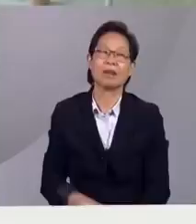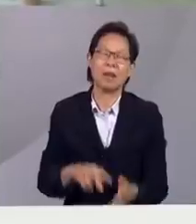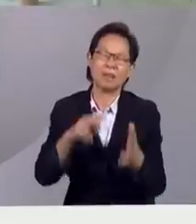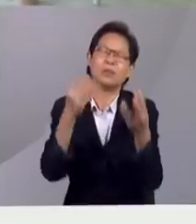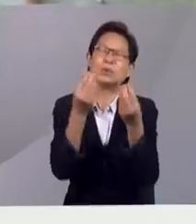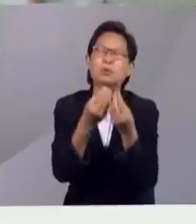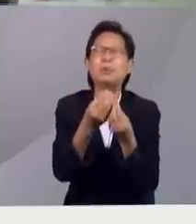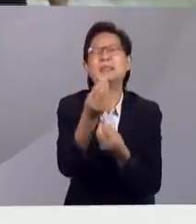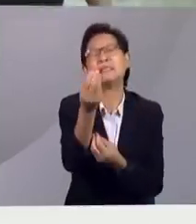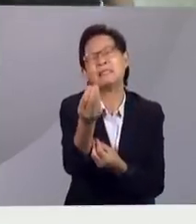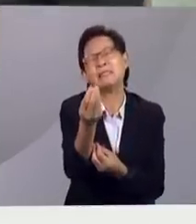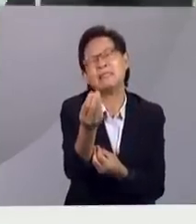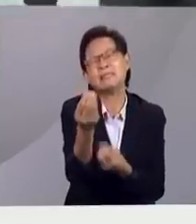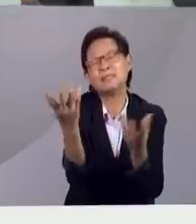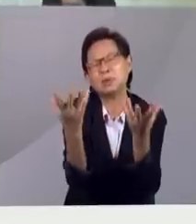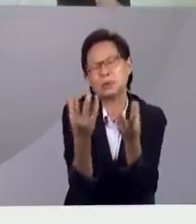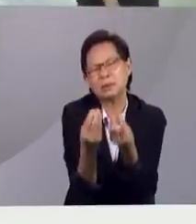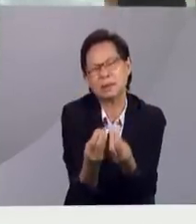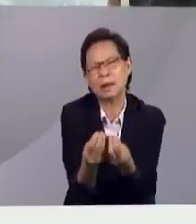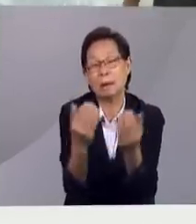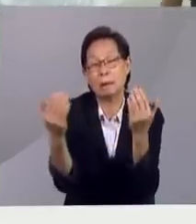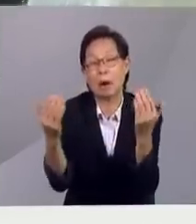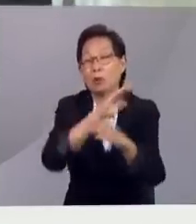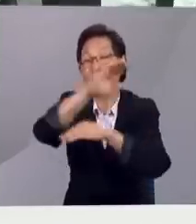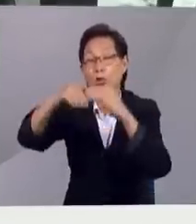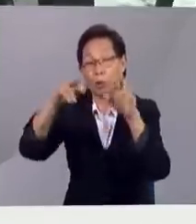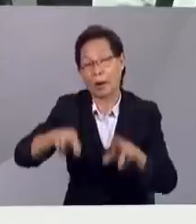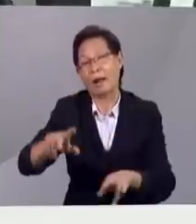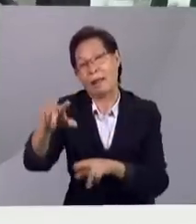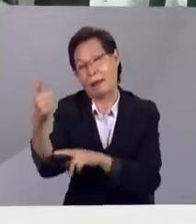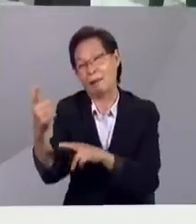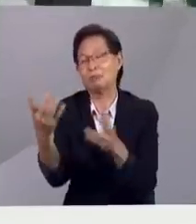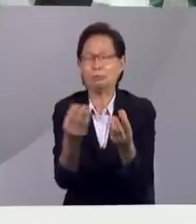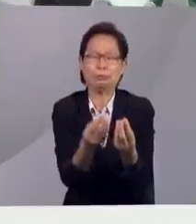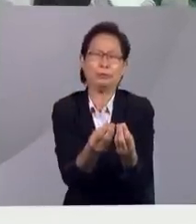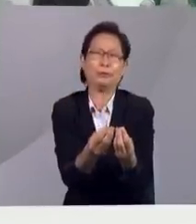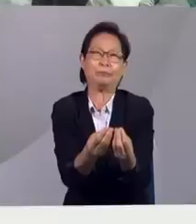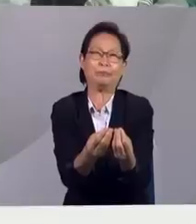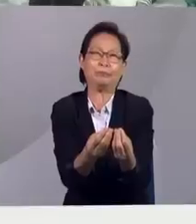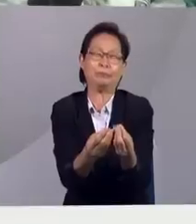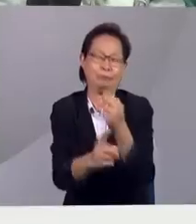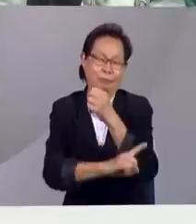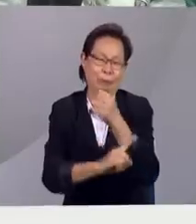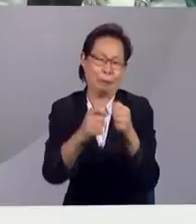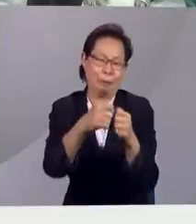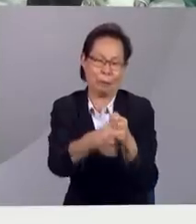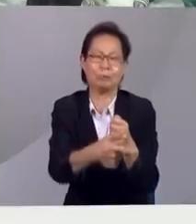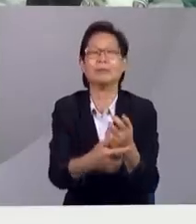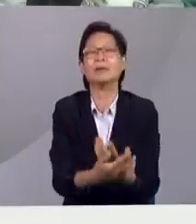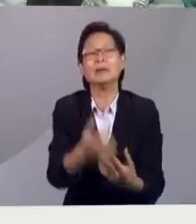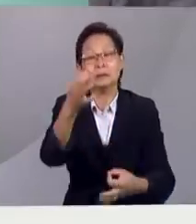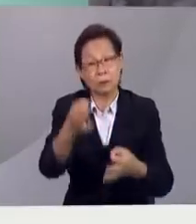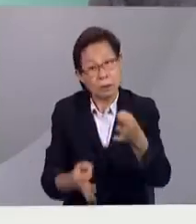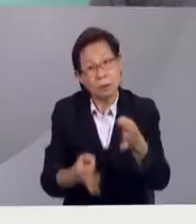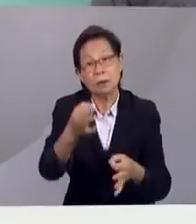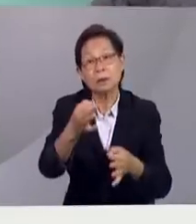amat kecil berbanding dengan keseluruhan rakyat yang lain. Jadi saya kira tindakan